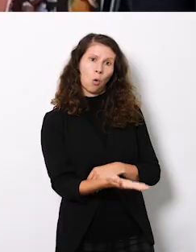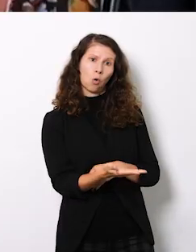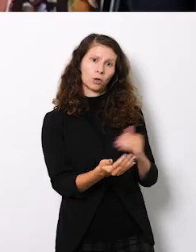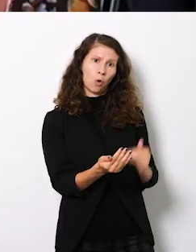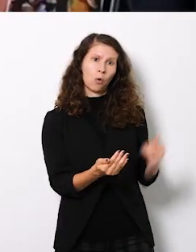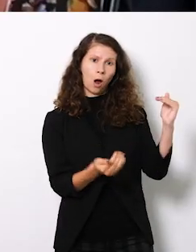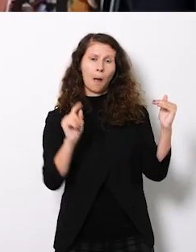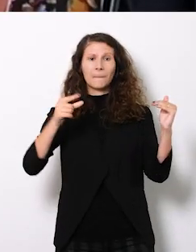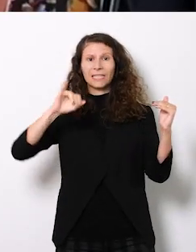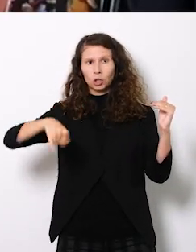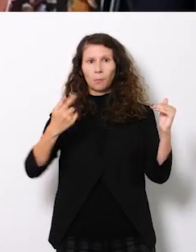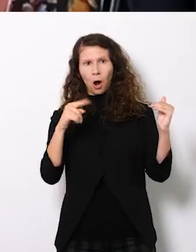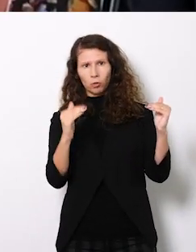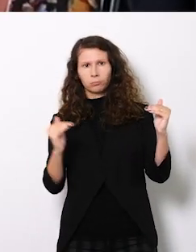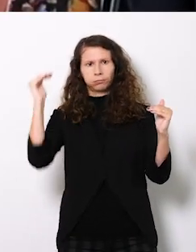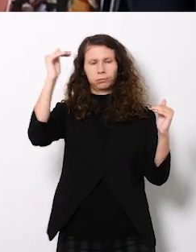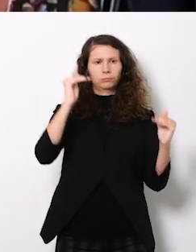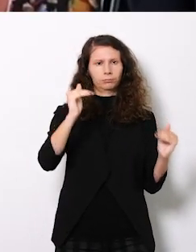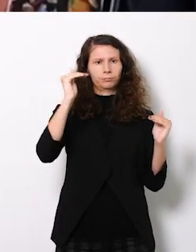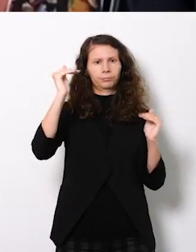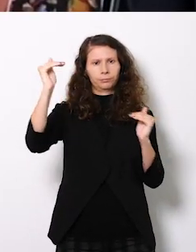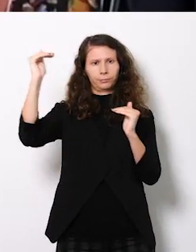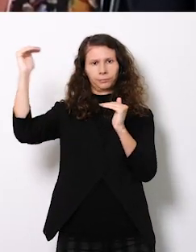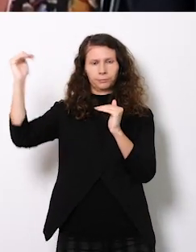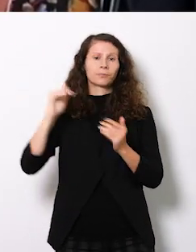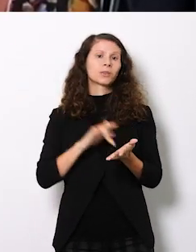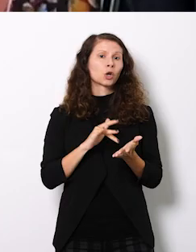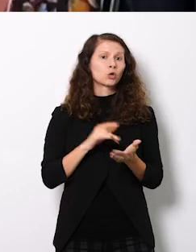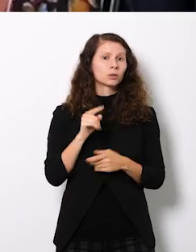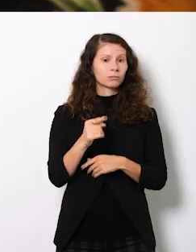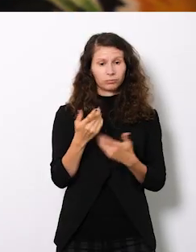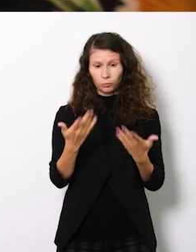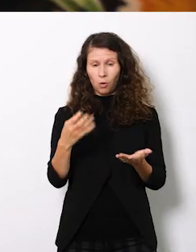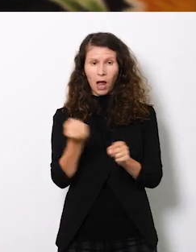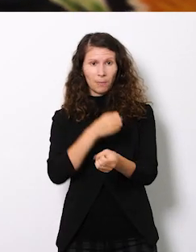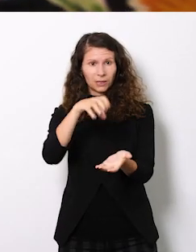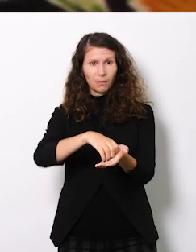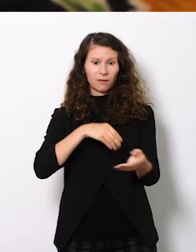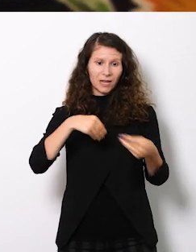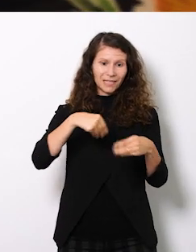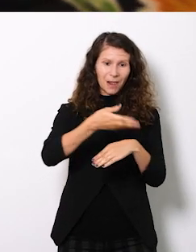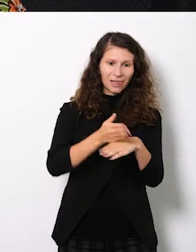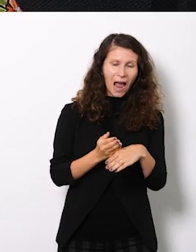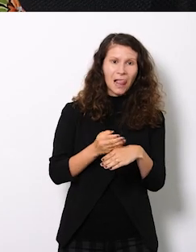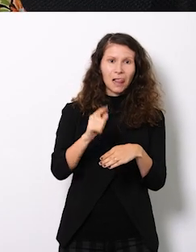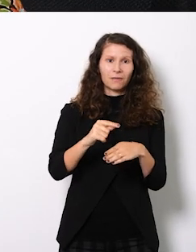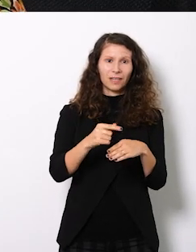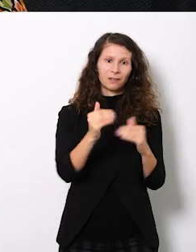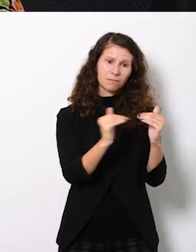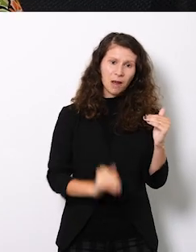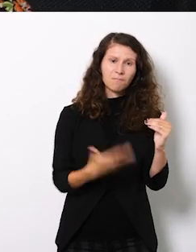Höhe des Minijobs steigt, weil wir dieses flexible Element des Arbeitsmarkts nicht schwächen, sondern stärken wollen. Okay,